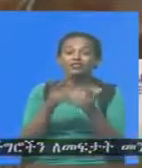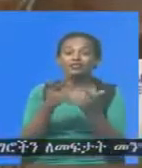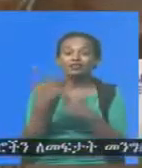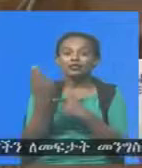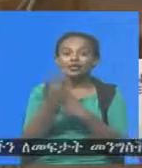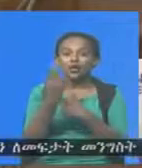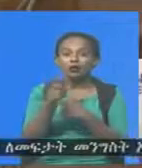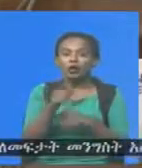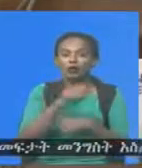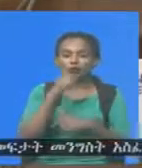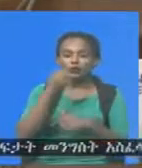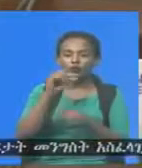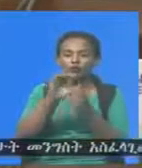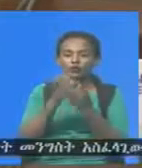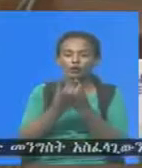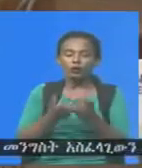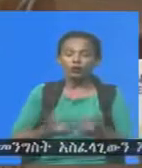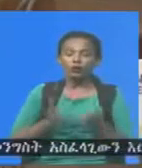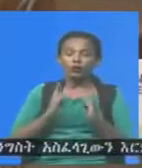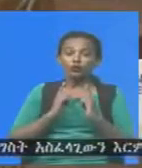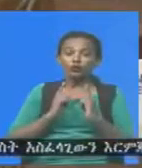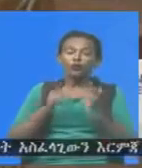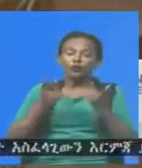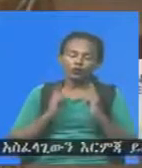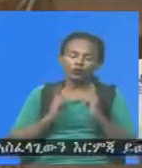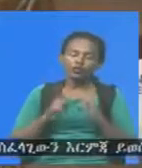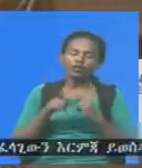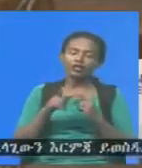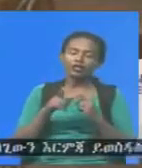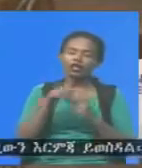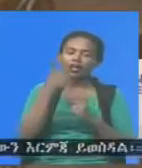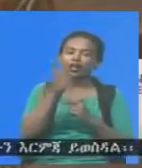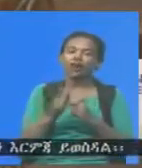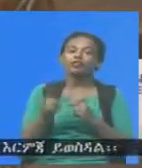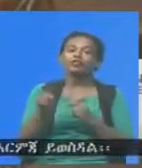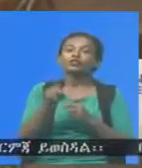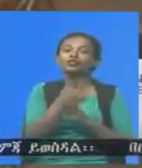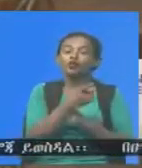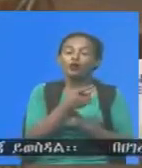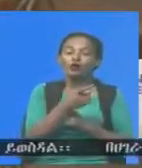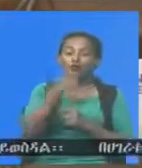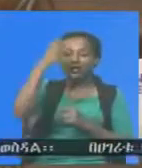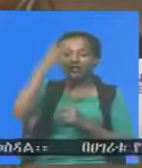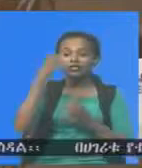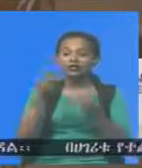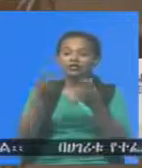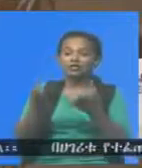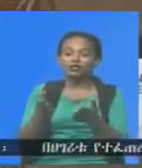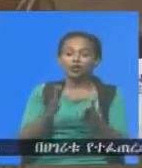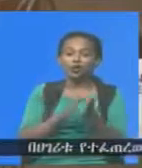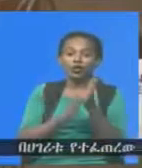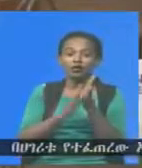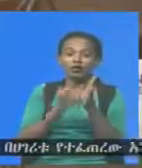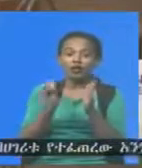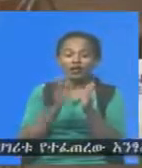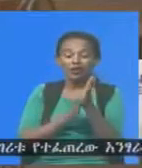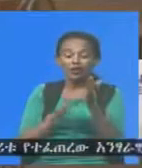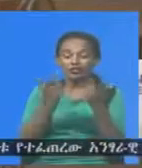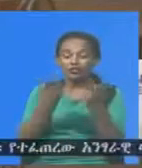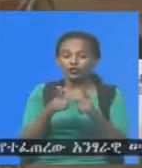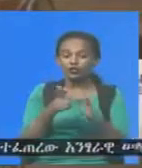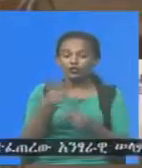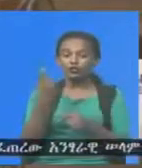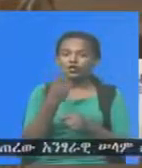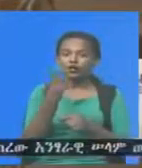ተጠቃሚ ያልሆኑበት ሁኔታ በመኖሩ ይነገራል። ስለሆነም መንግስት በሰጠው የይቅርታና የምህረት እድሉ ተጠቃሚ